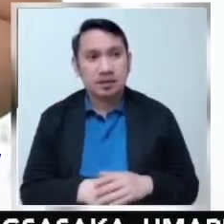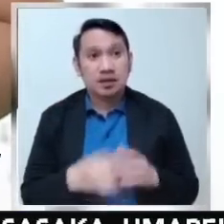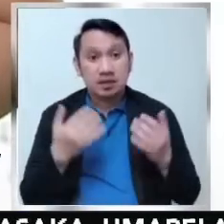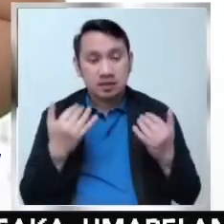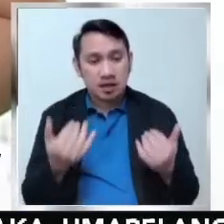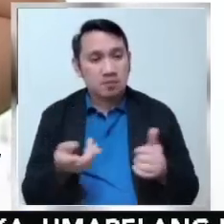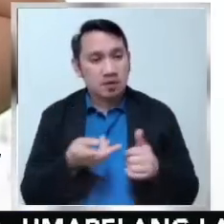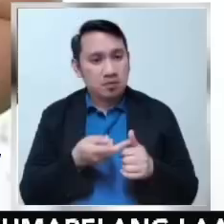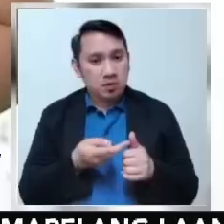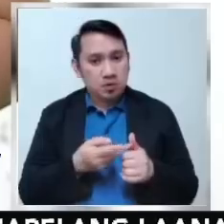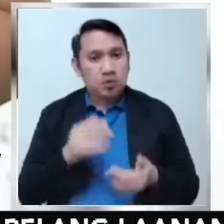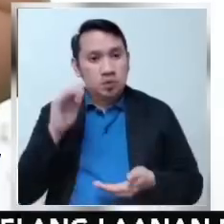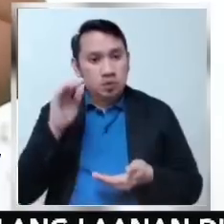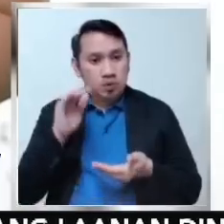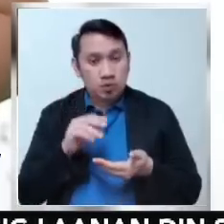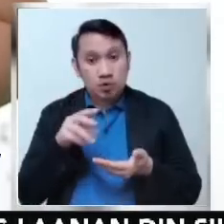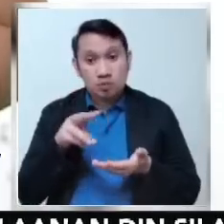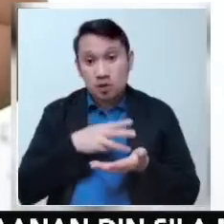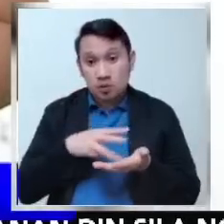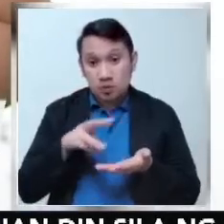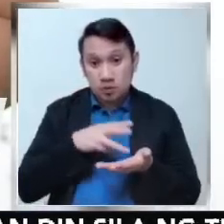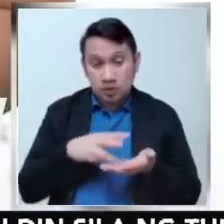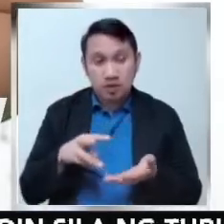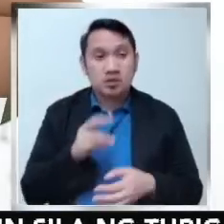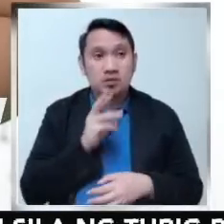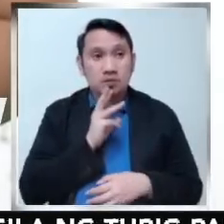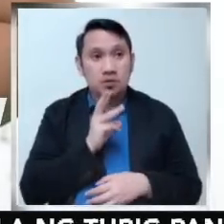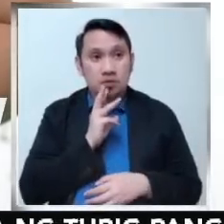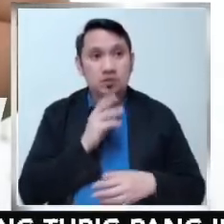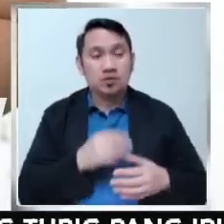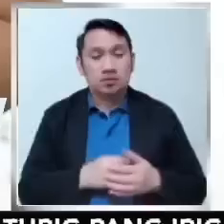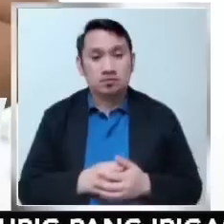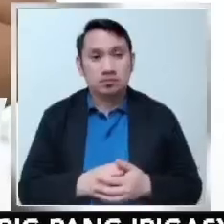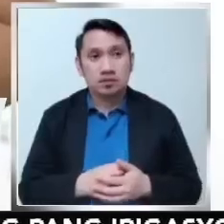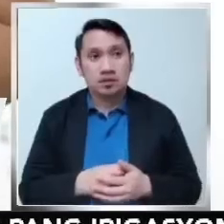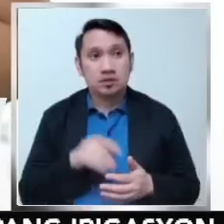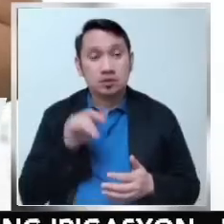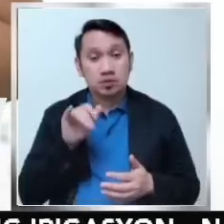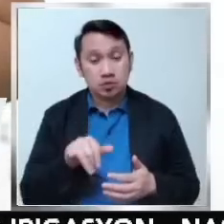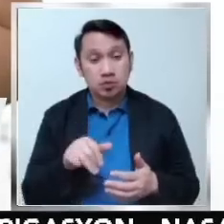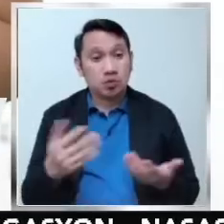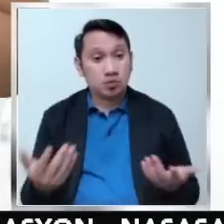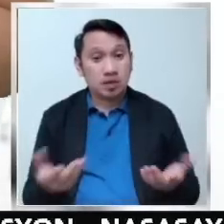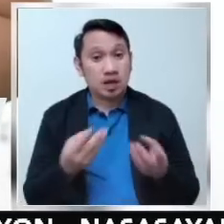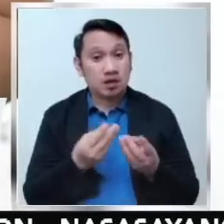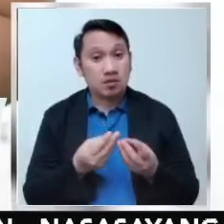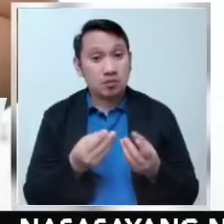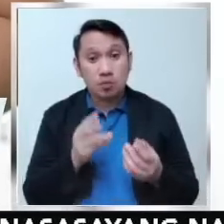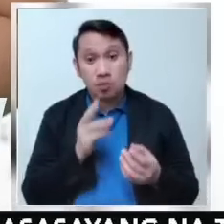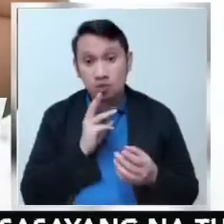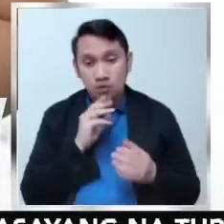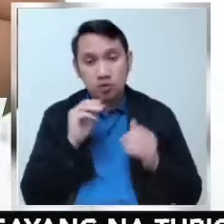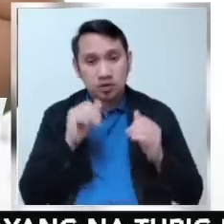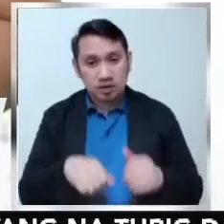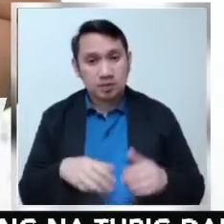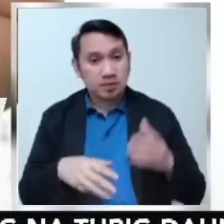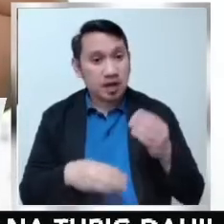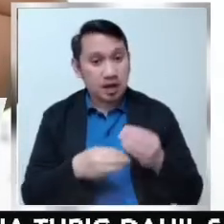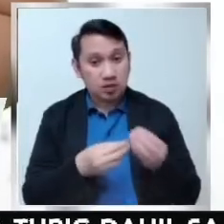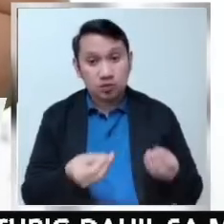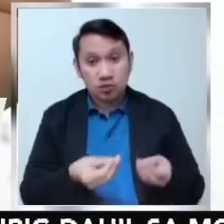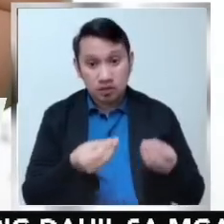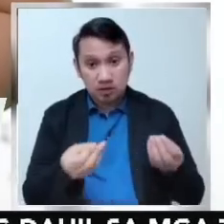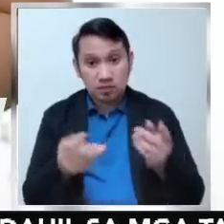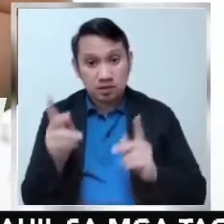mapababa ang water wastage o ang non-revenue water para ang na-recover na tubig maidagdag sa supply at maiwasan ang